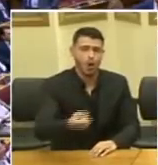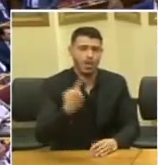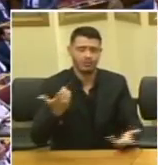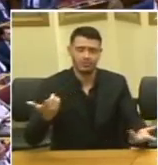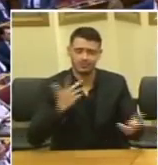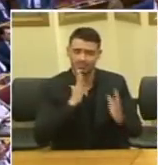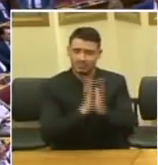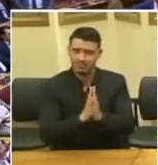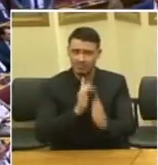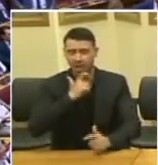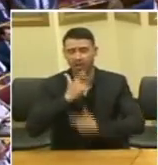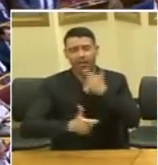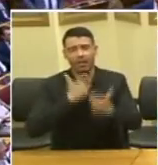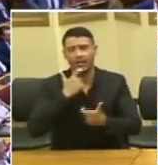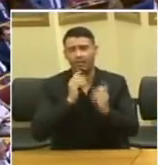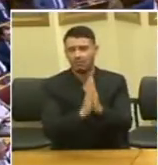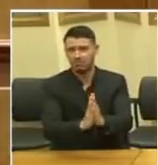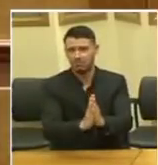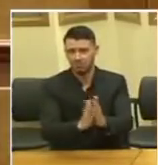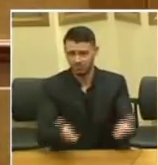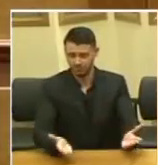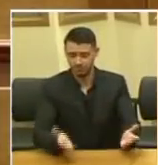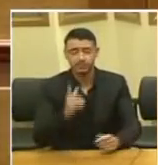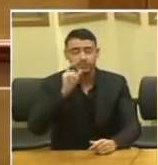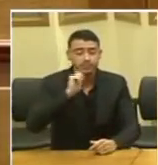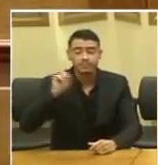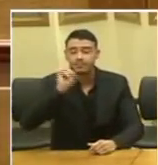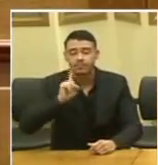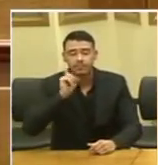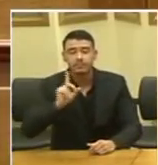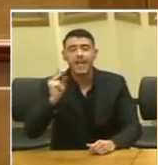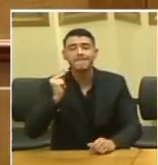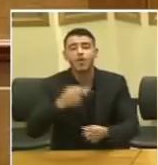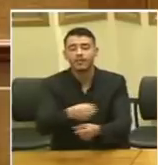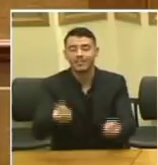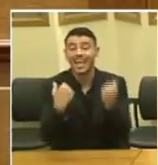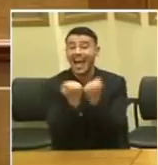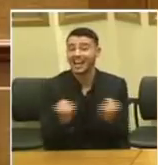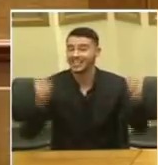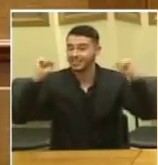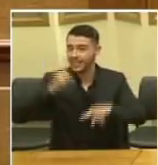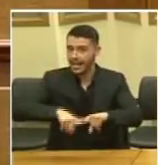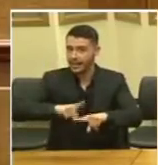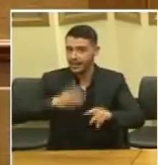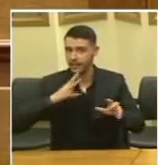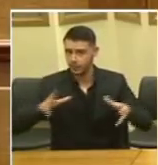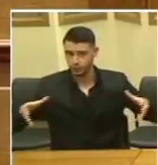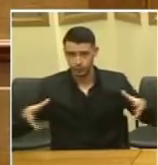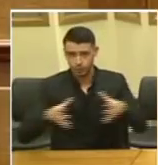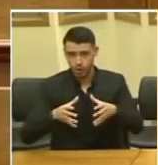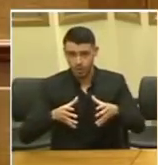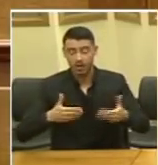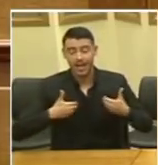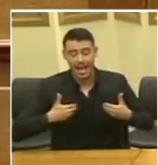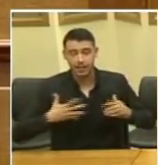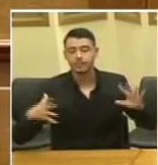ακούσετε όλα. Ήσυχα. Και βεβαίως, κυρίες και κύριοι συνάδελφοι, οι ανεξάρτητοι Έλληνες είμαστε στην κυβέρνηση